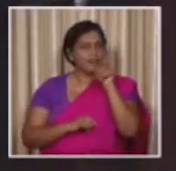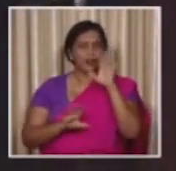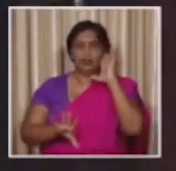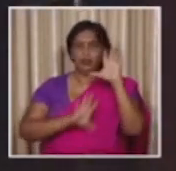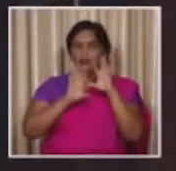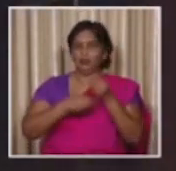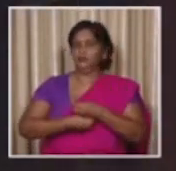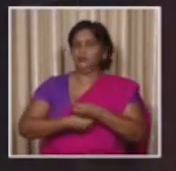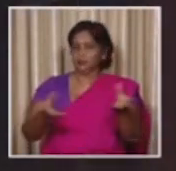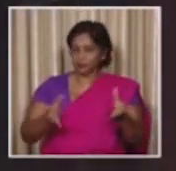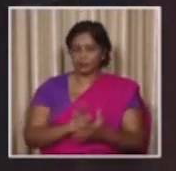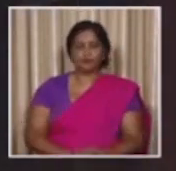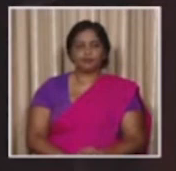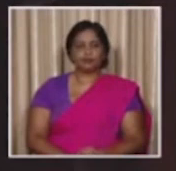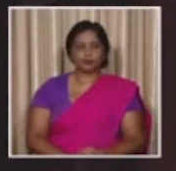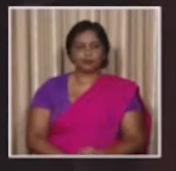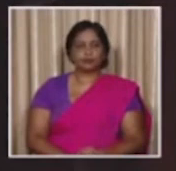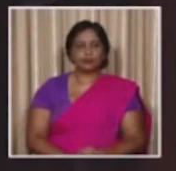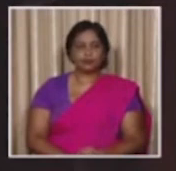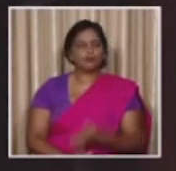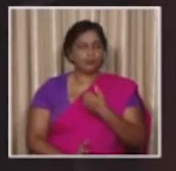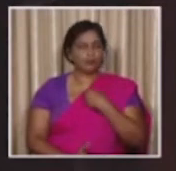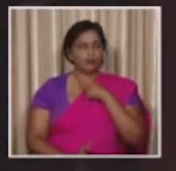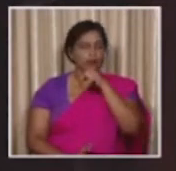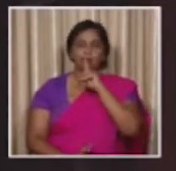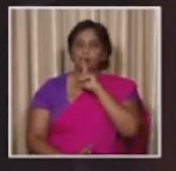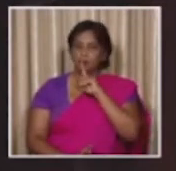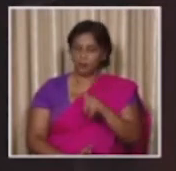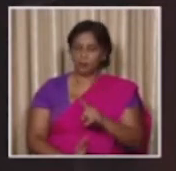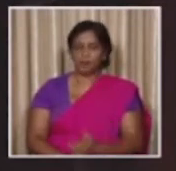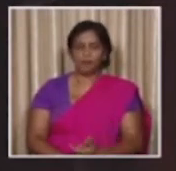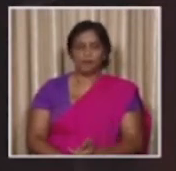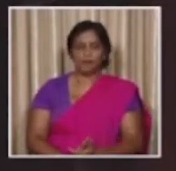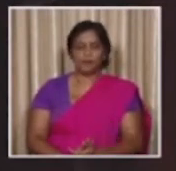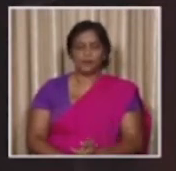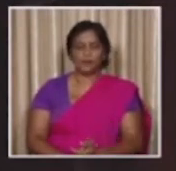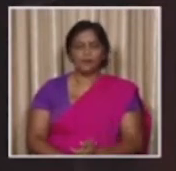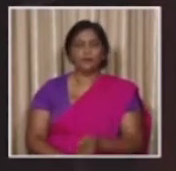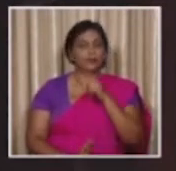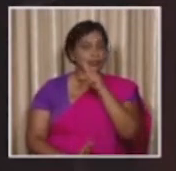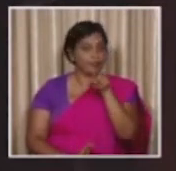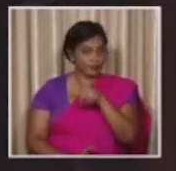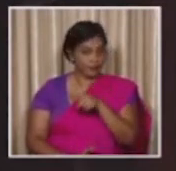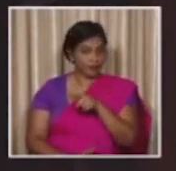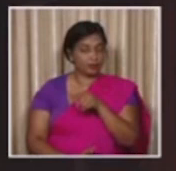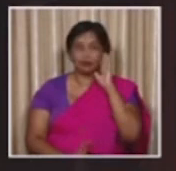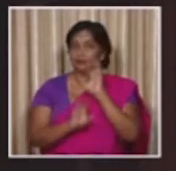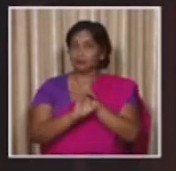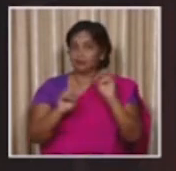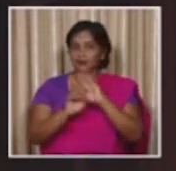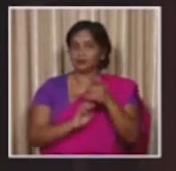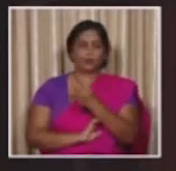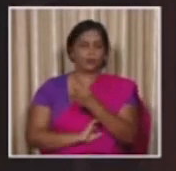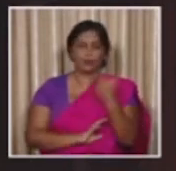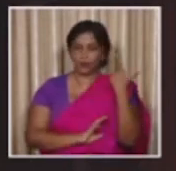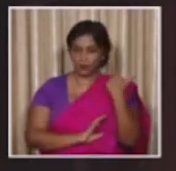මේ සභාවට ඉදිරිපත් කළා තියෙනවා මම ඔබතුමාගෙන් ඉල්ලා සිටිනවා මේ වැරදි ප්‍රකාශ ටික